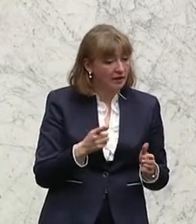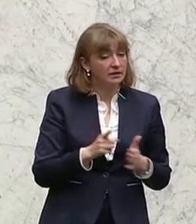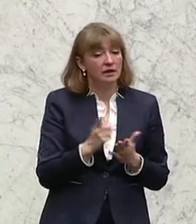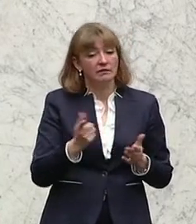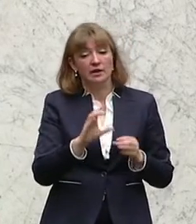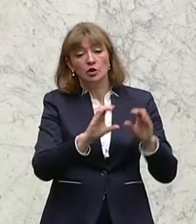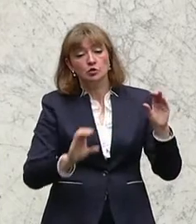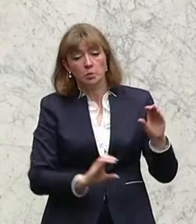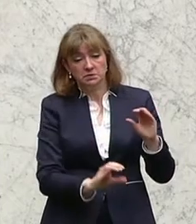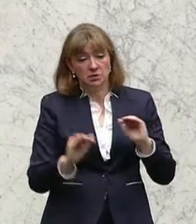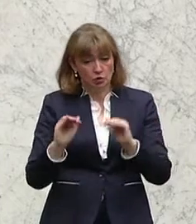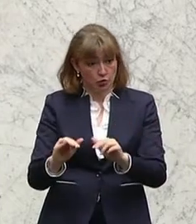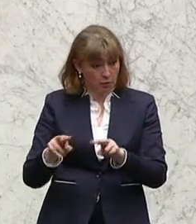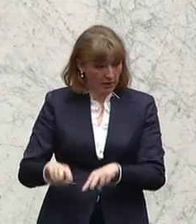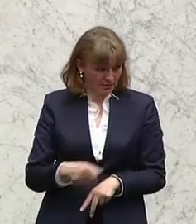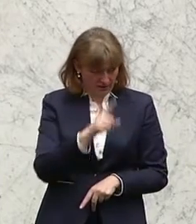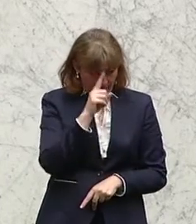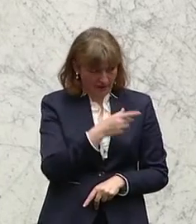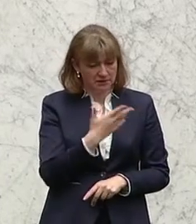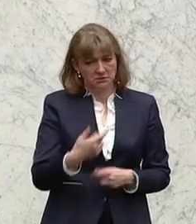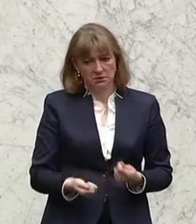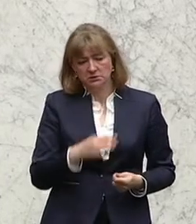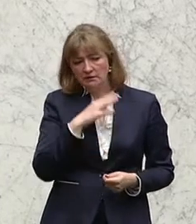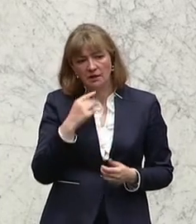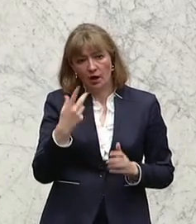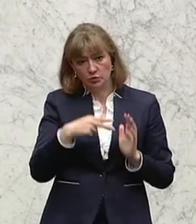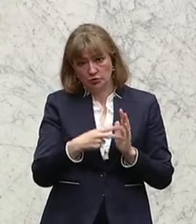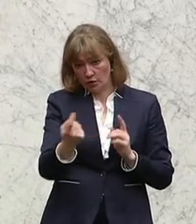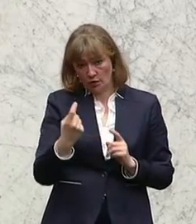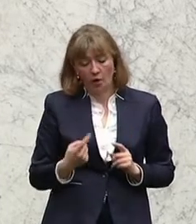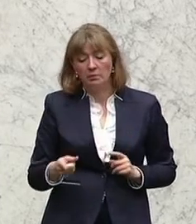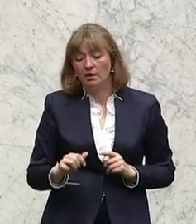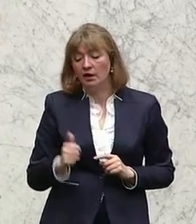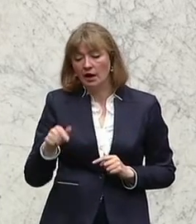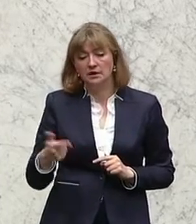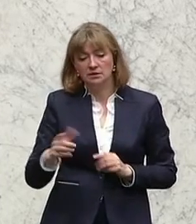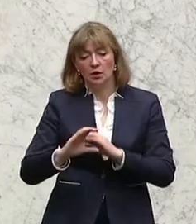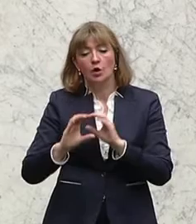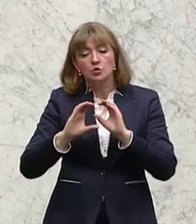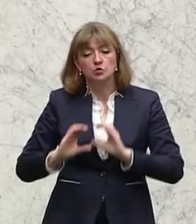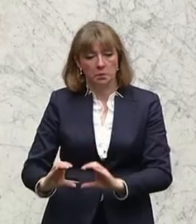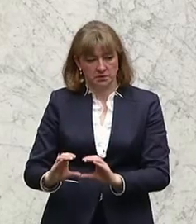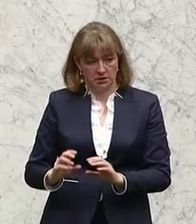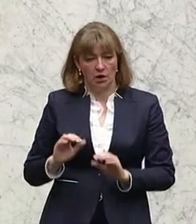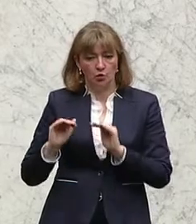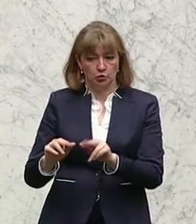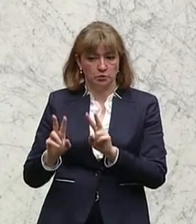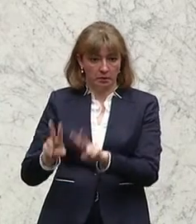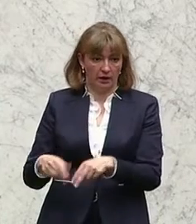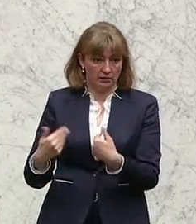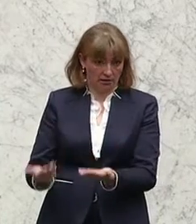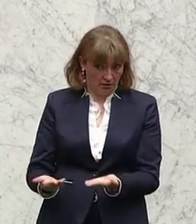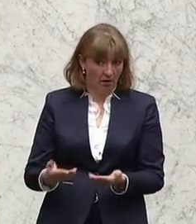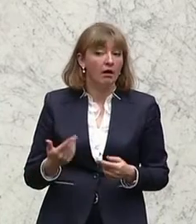subsidiär schutzberechtigt sind. Sie wissen genauso wie ich, dass sehr, sehr viele, die aus Syrien kommen, in erster Linie subsidiär schutzberechtigt sind. Und wenn wir hier die